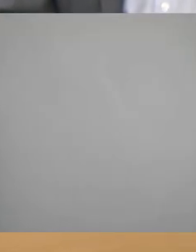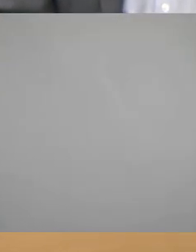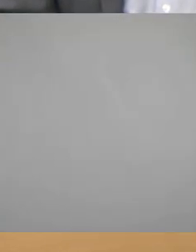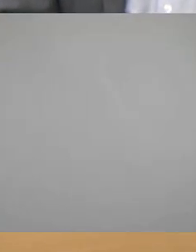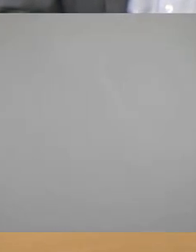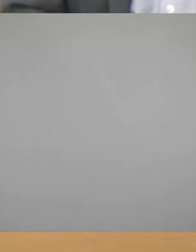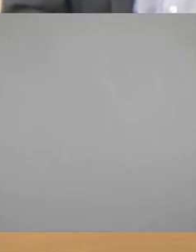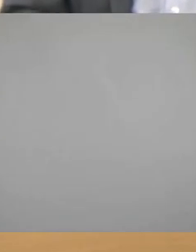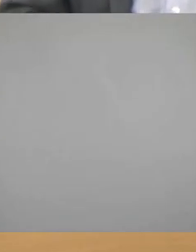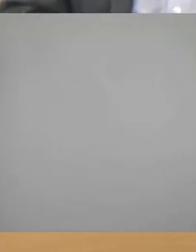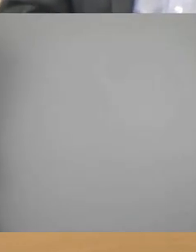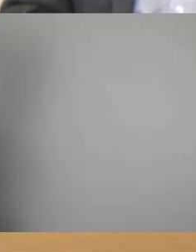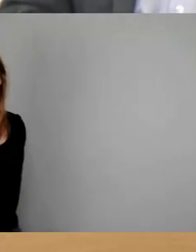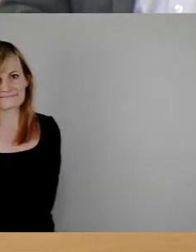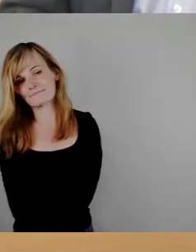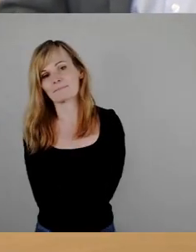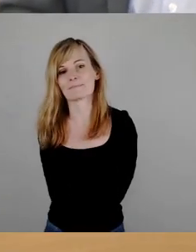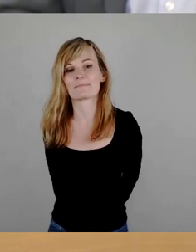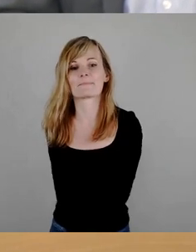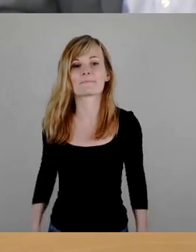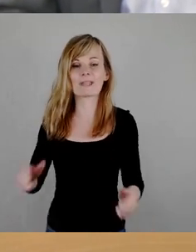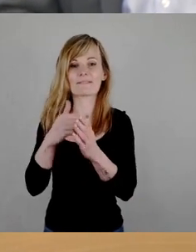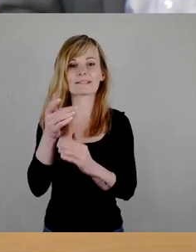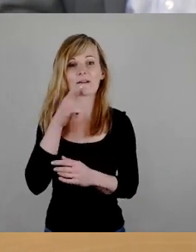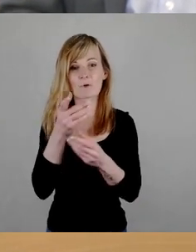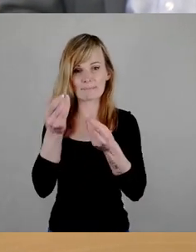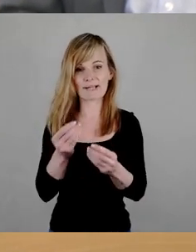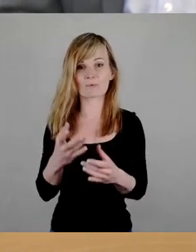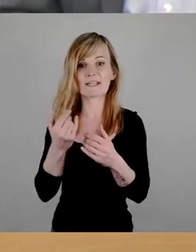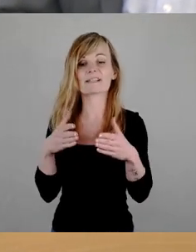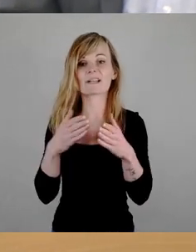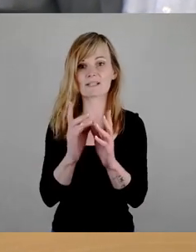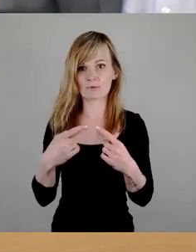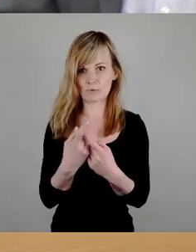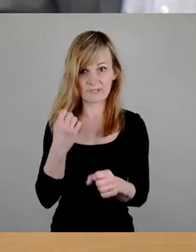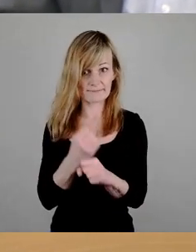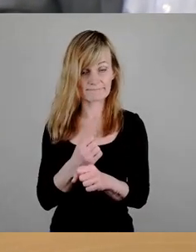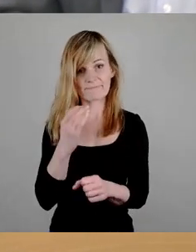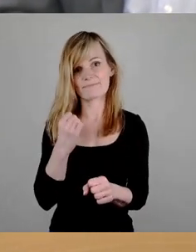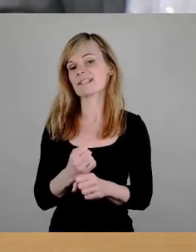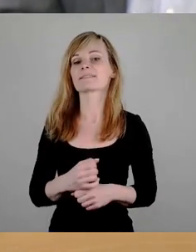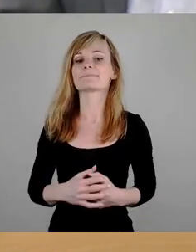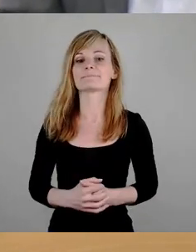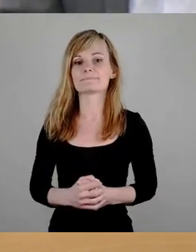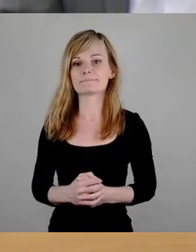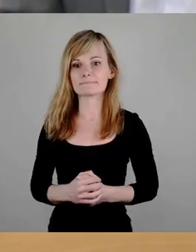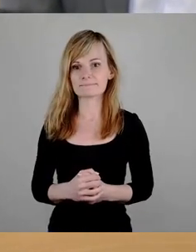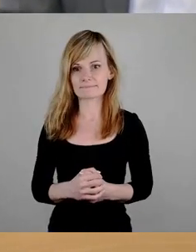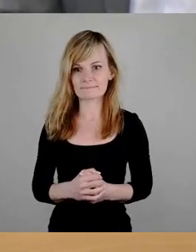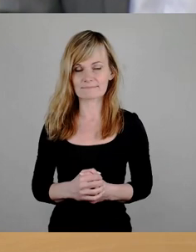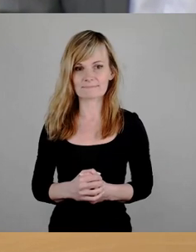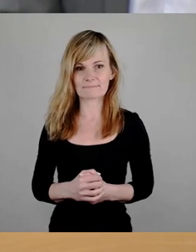So, weitere Wortmeldungen. Wir sind erstmal durch die Fraktionsrunde mal durch. Dann gucken wir mal, Frau